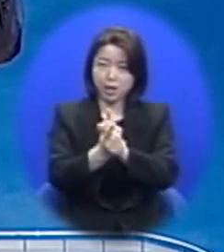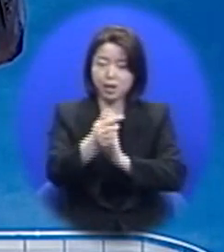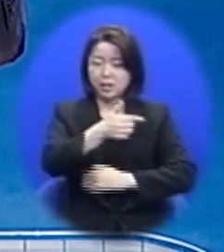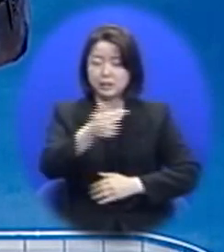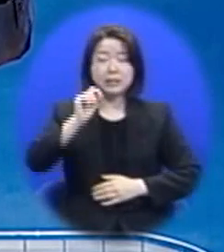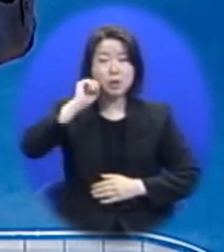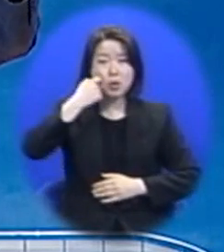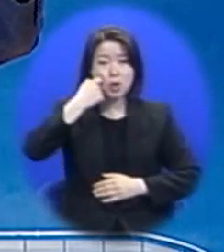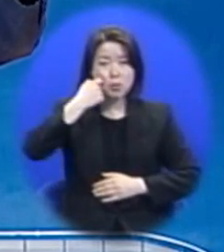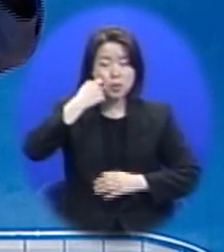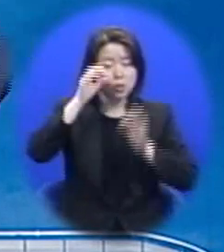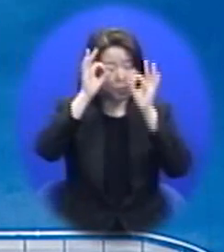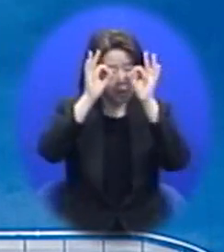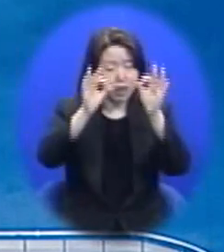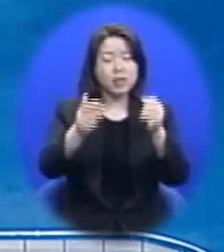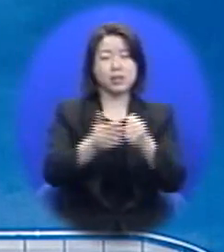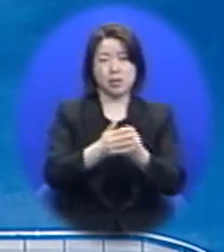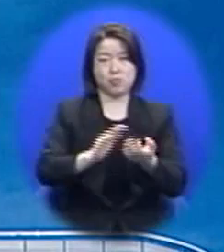때문입니다.